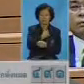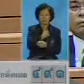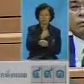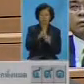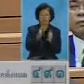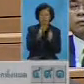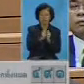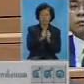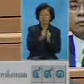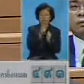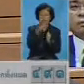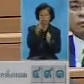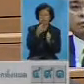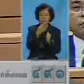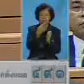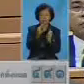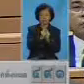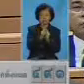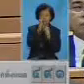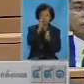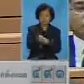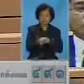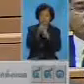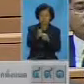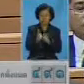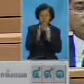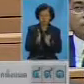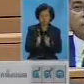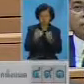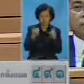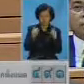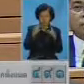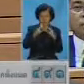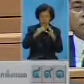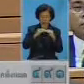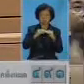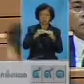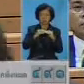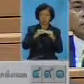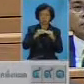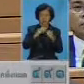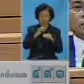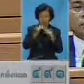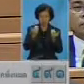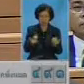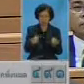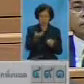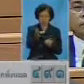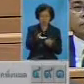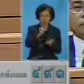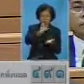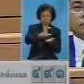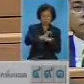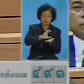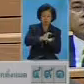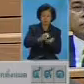จกับใครกับเกษตรกรที่มีการประชุมว่าวันนี้จะไปขออนุมัติจากรัฐบาลอี